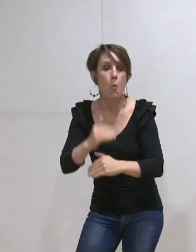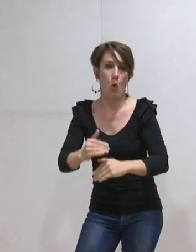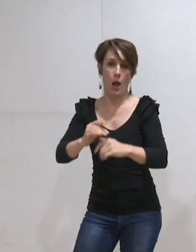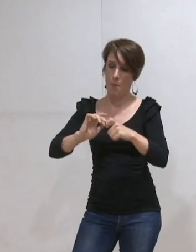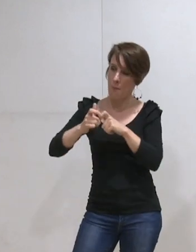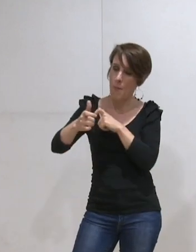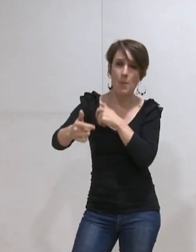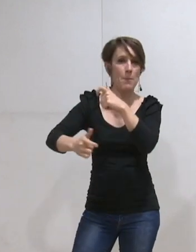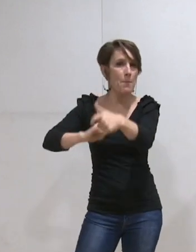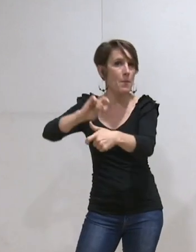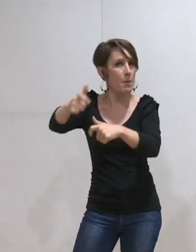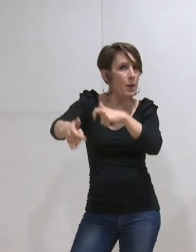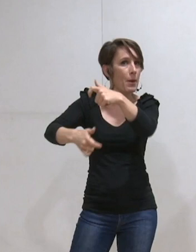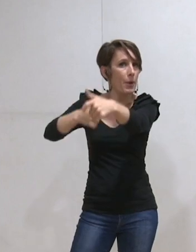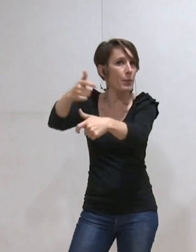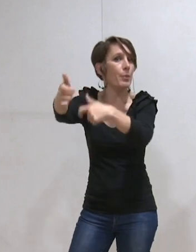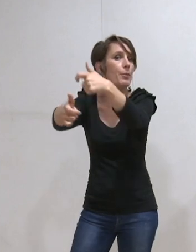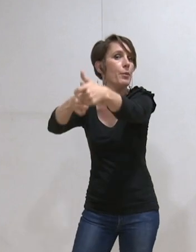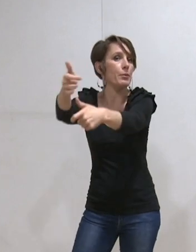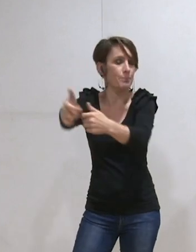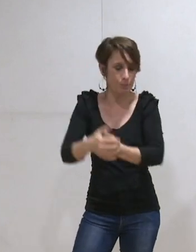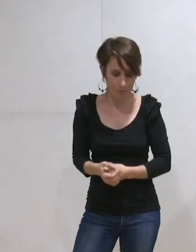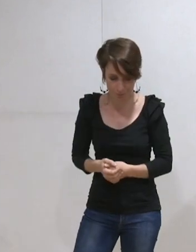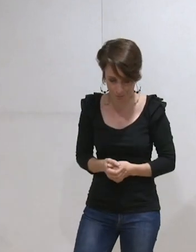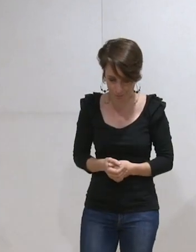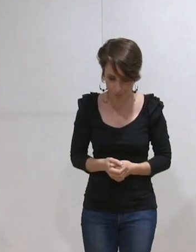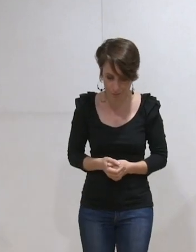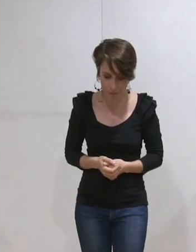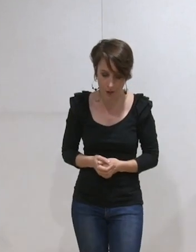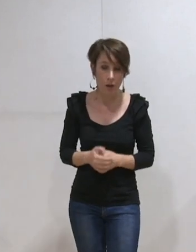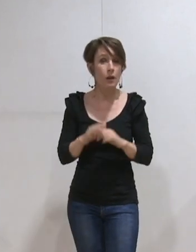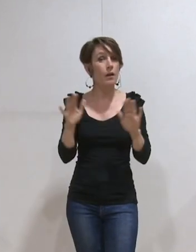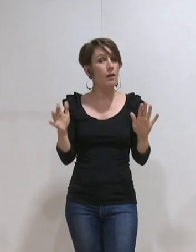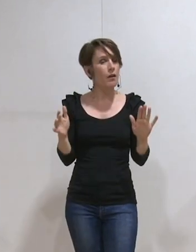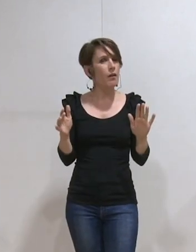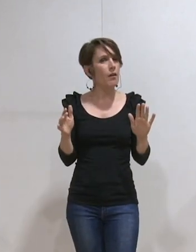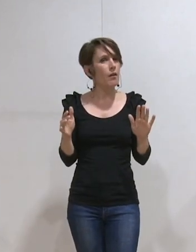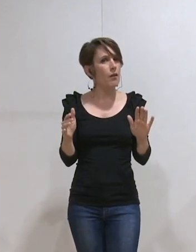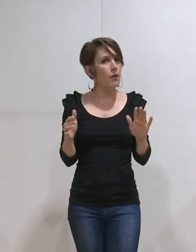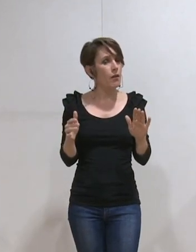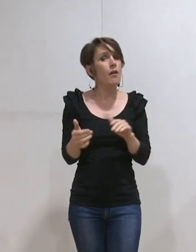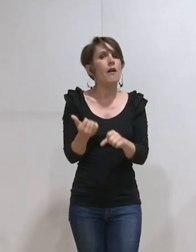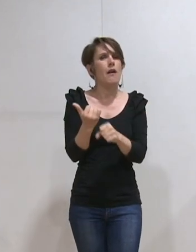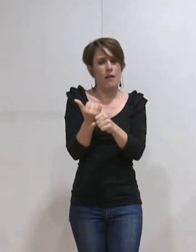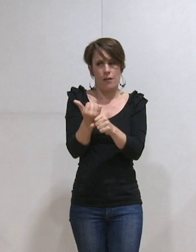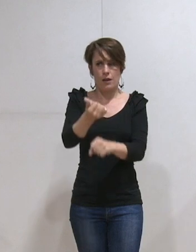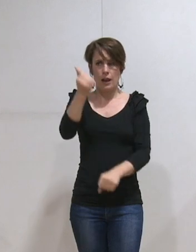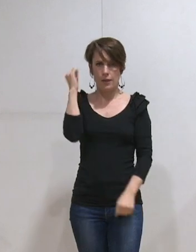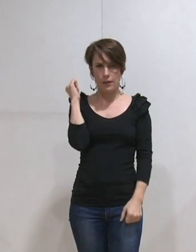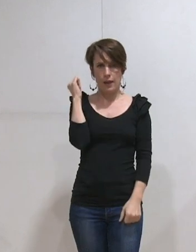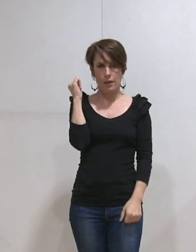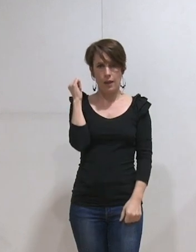évoquer je veux dire dire quand même que l'annulation l'an dernier de l'exposition